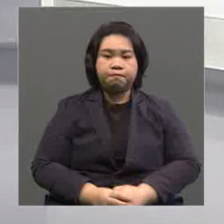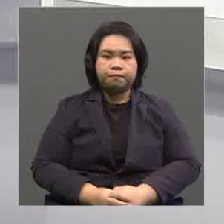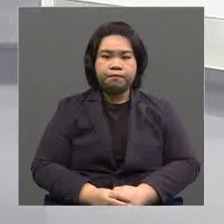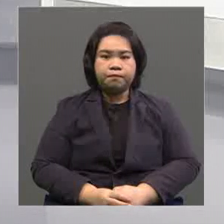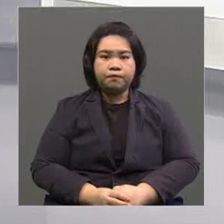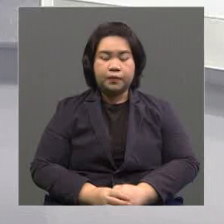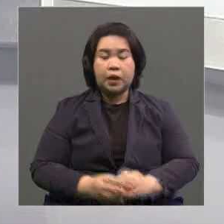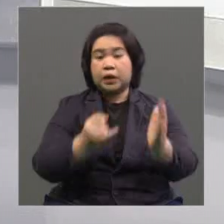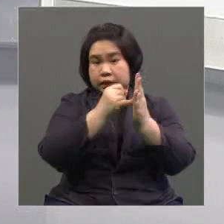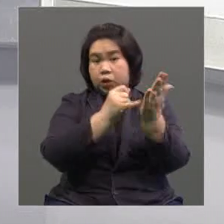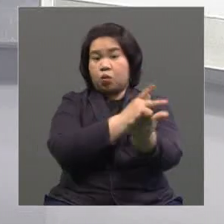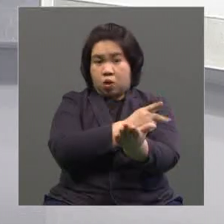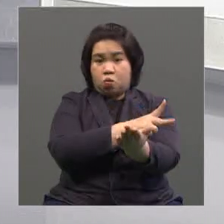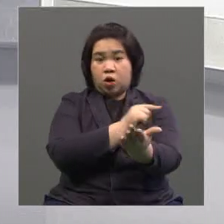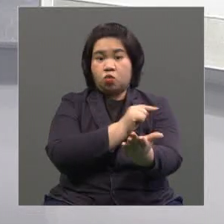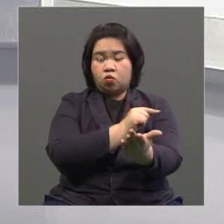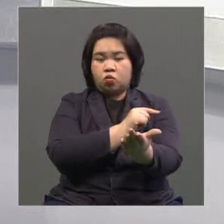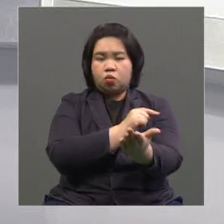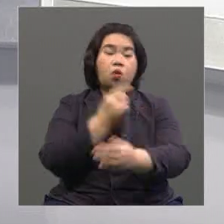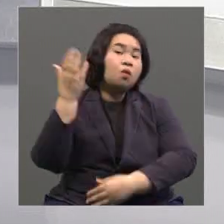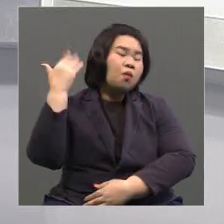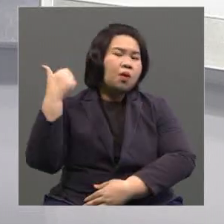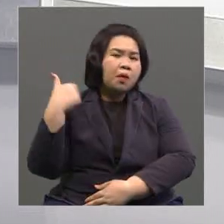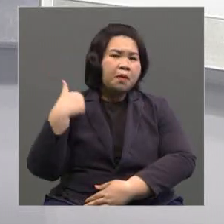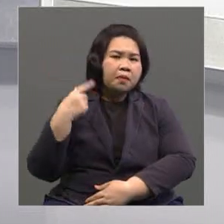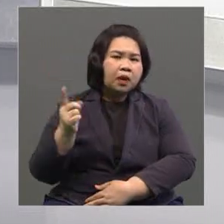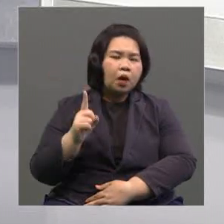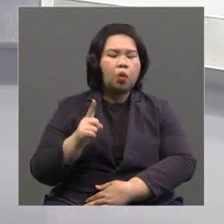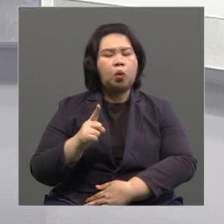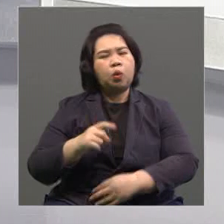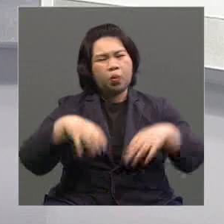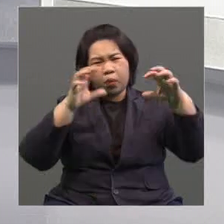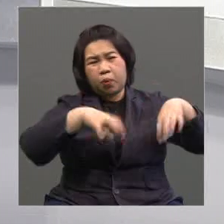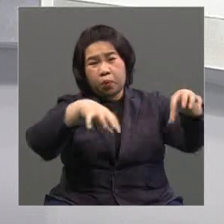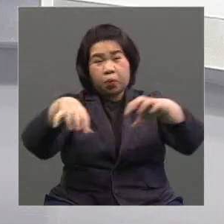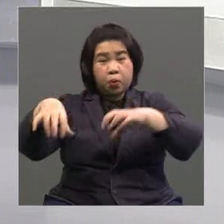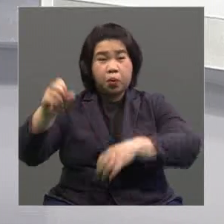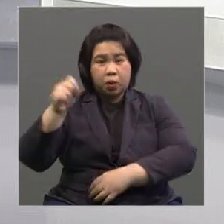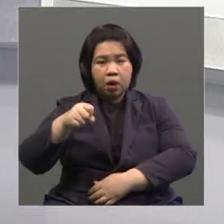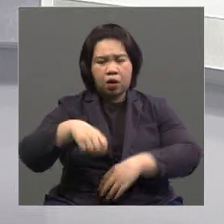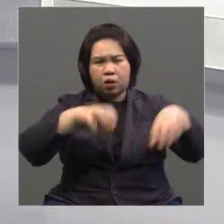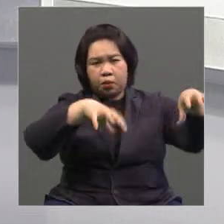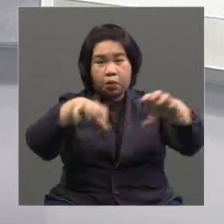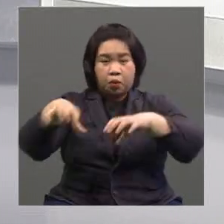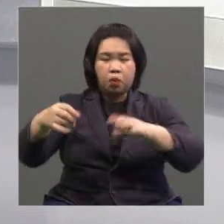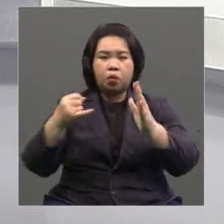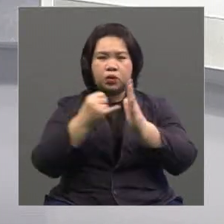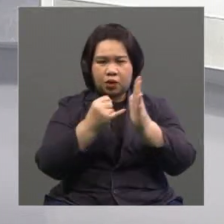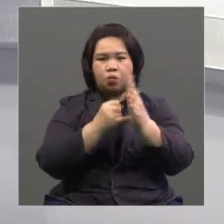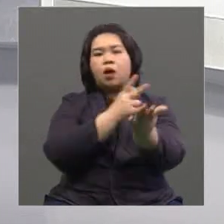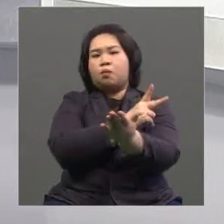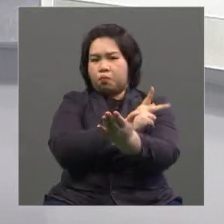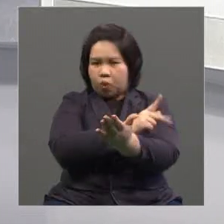ยังคงอยู่กันที่จังหวัดภูเก็ตค่ะเพราะว่าเมื่อวานนี้หลายคนก็บอกว่าโอ้โหชุ่มฉ่ำกันไปเลยทีเดียวเกิดฝนตกหนักในพื้นที่นะคะ